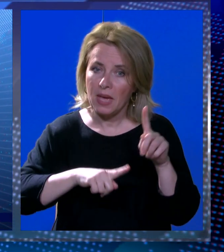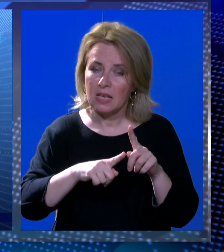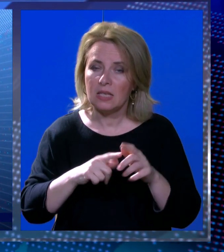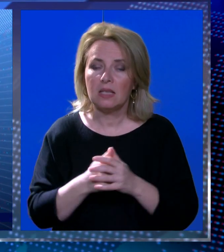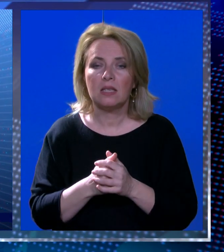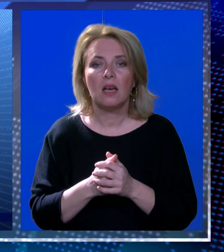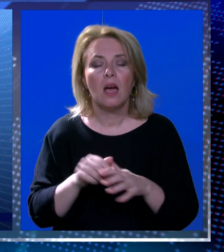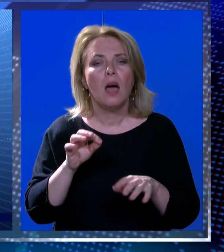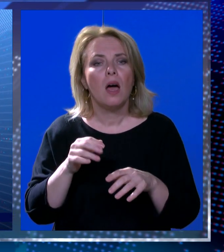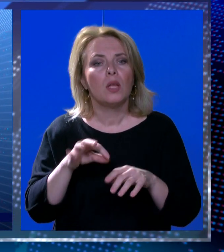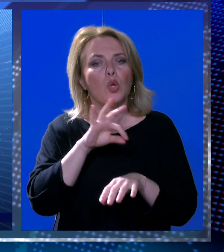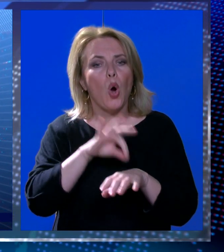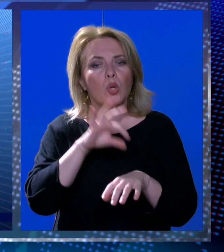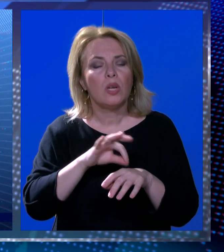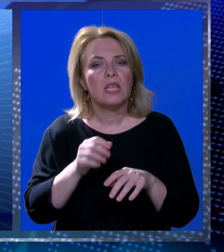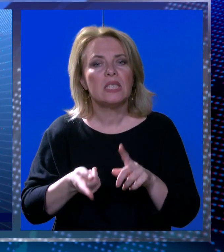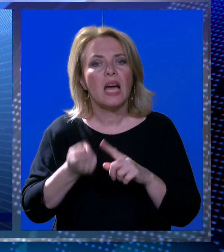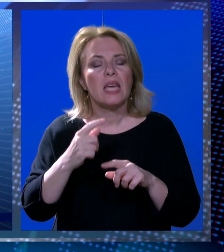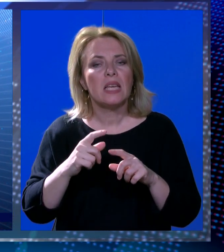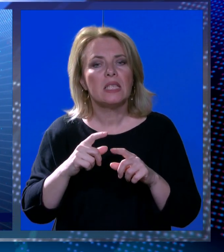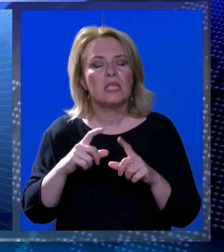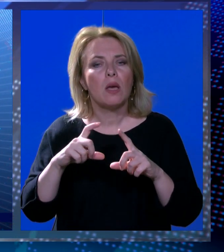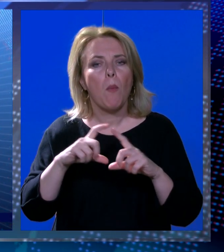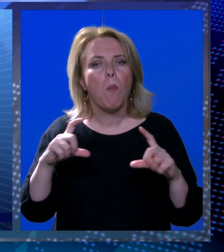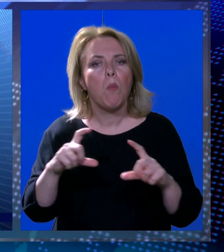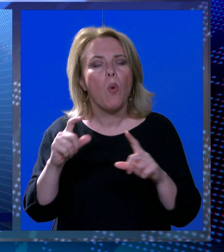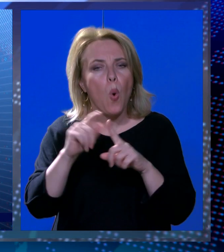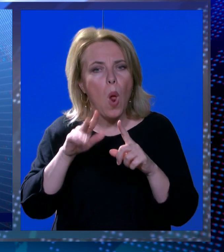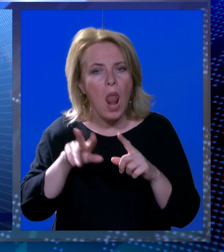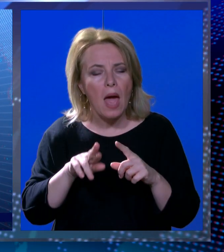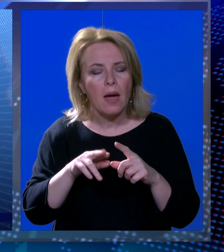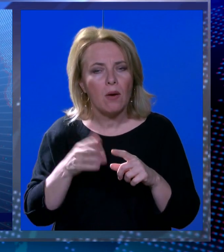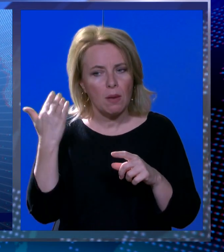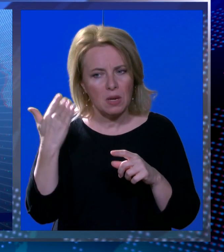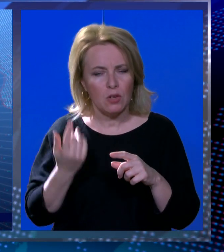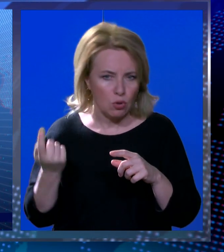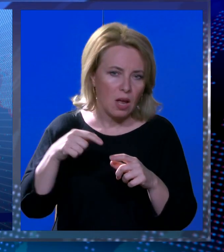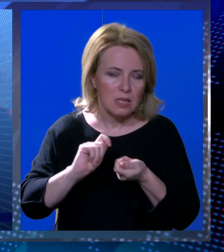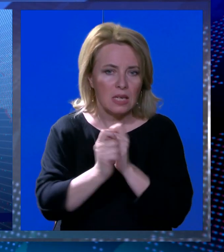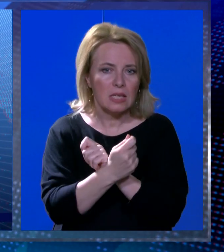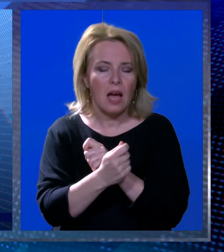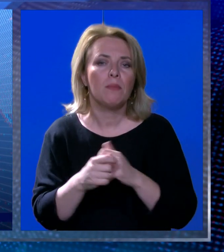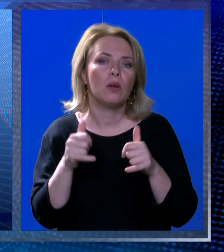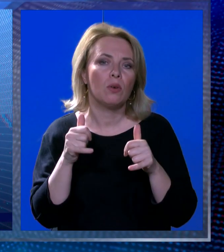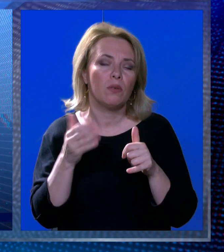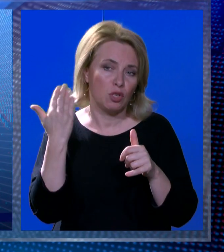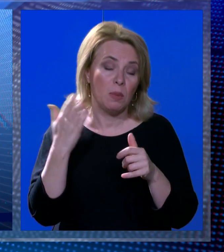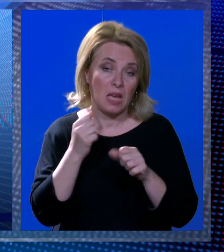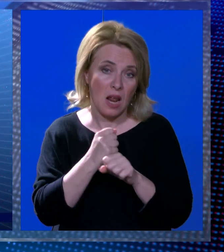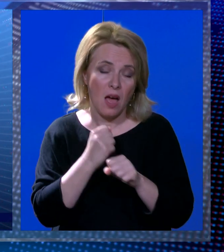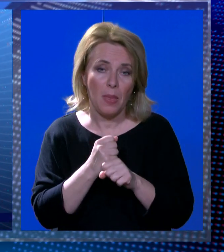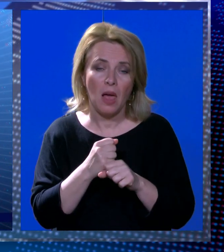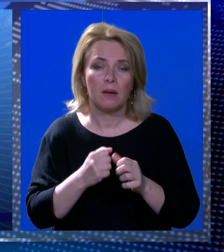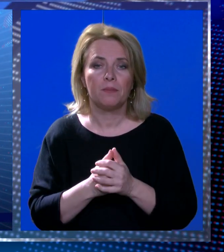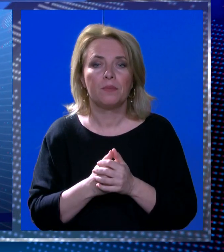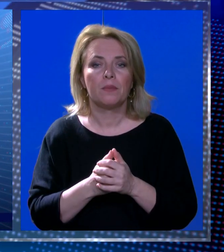siječnja. Doktorica je iz Pule, trenutno i ona je već bila prije nekoliko godina tu kod nas na nekakvoj zamjeni, tako da evo, već je